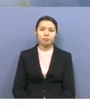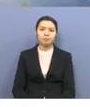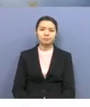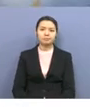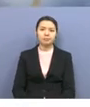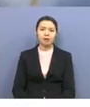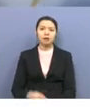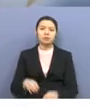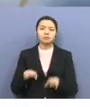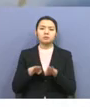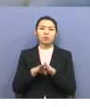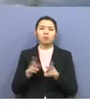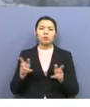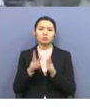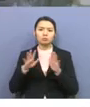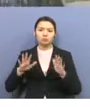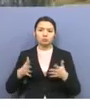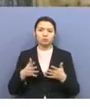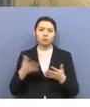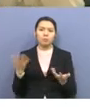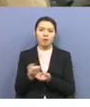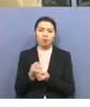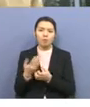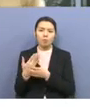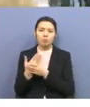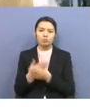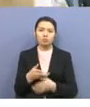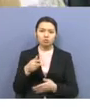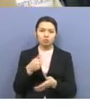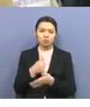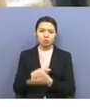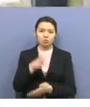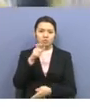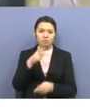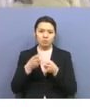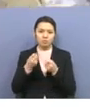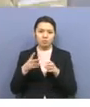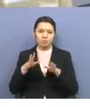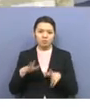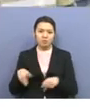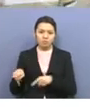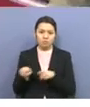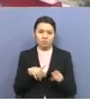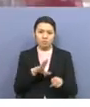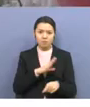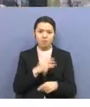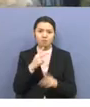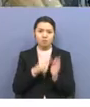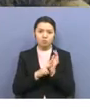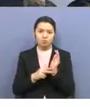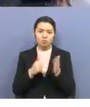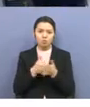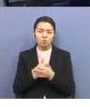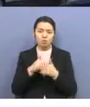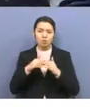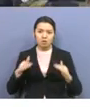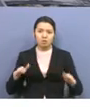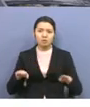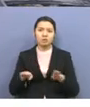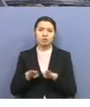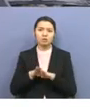Биылғы жылы тілсіз жауда ұзықтау кезінде құтқарушылардың көмегімен 3000-ға жуық адам қауіпсіз жерге шығарылған. Олардың ішіндегі 80-дей бала. Сондай-ақ